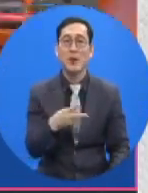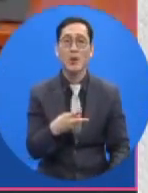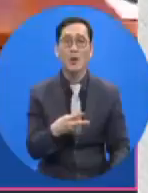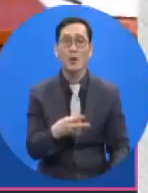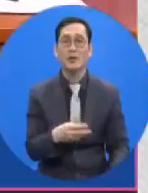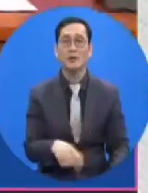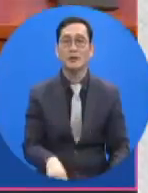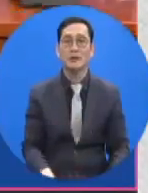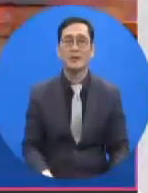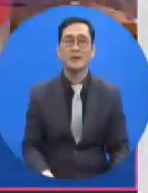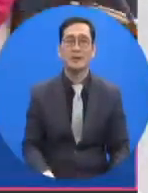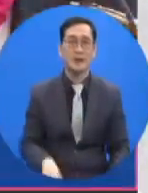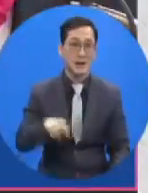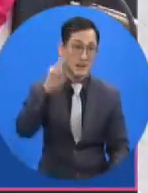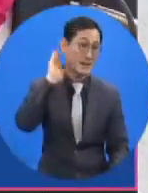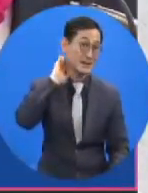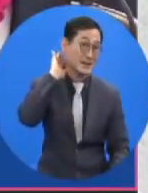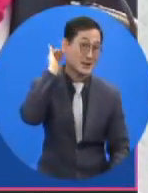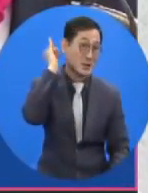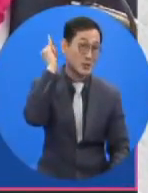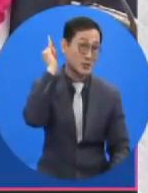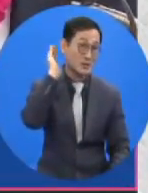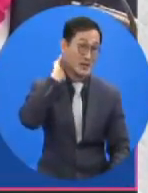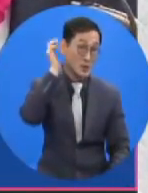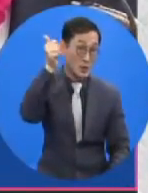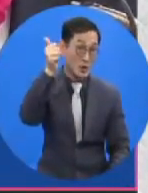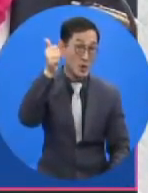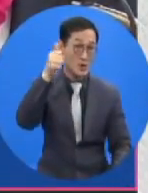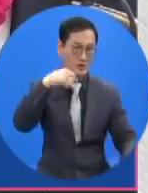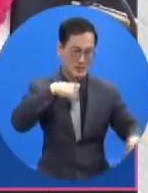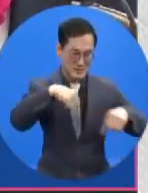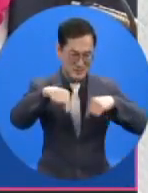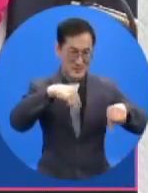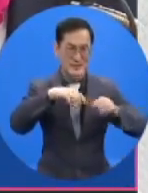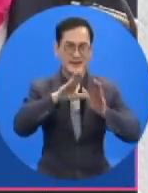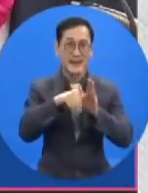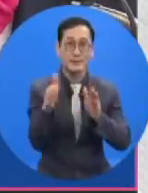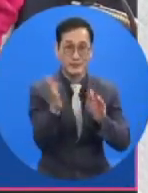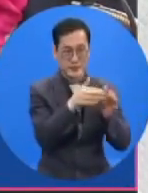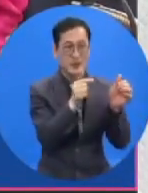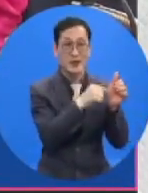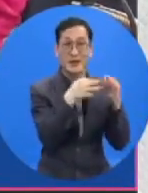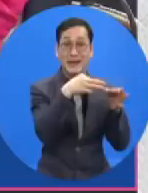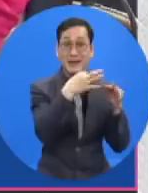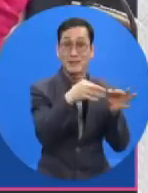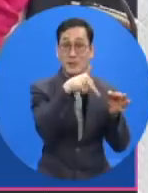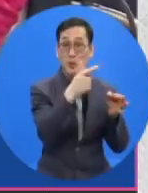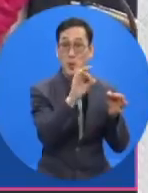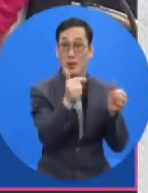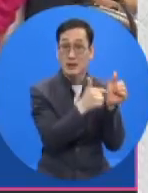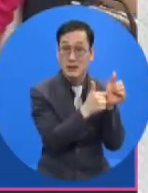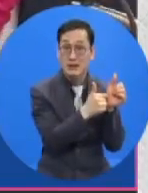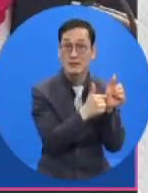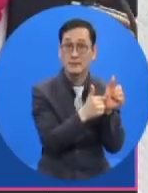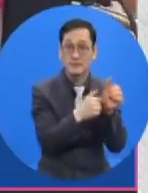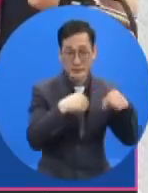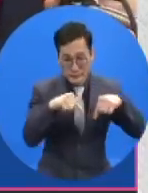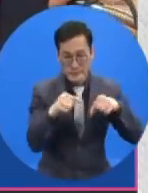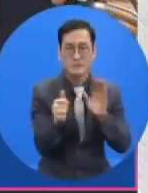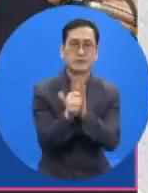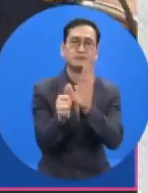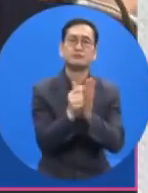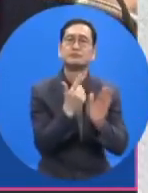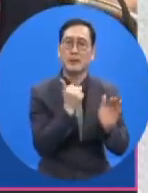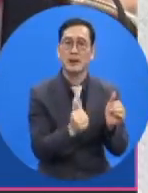때부터 국정에 일정 정도 관여를 하셨던 분이에요. 예. 사실 관록이 굉장히 많고, 그렇기 때문에 오히려 저는 어떤 생각이